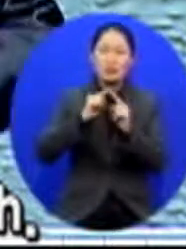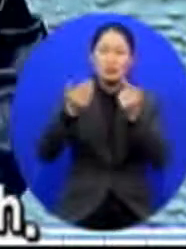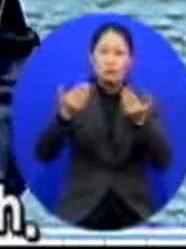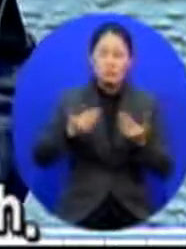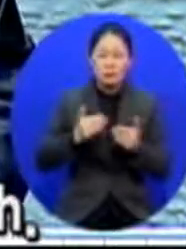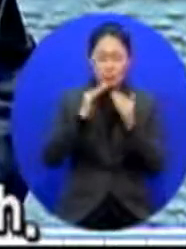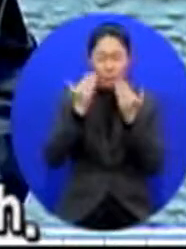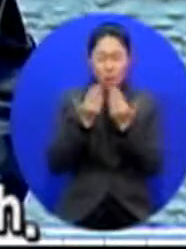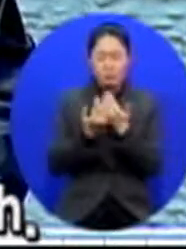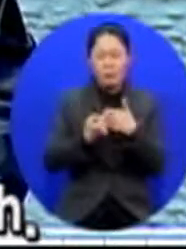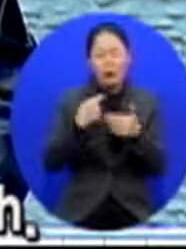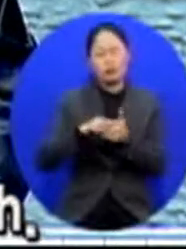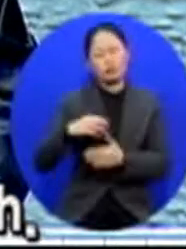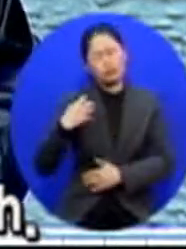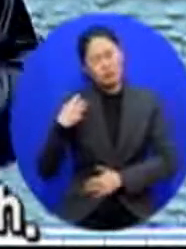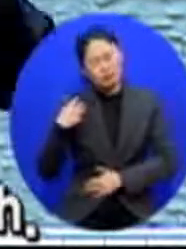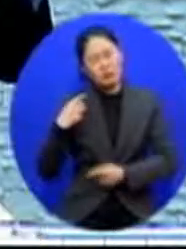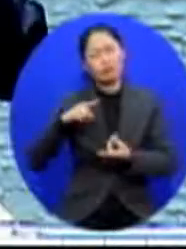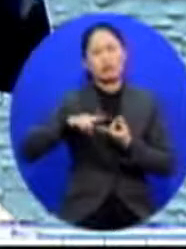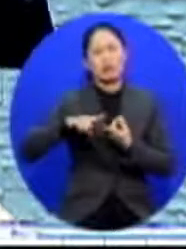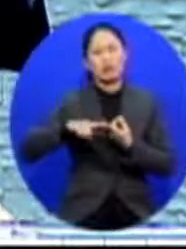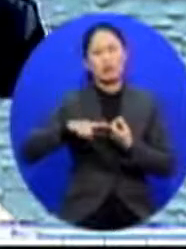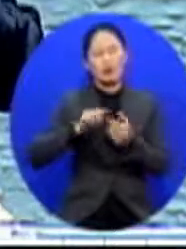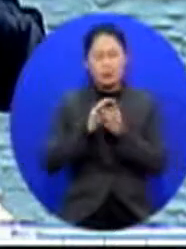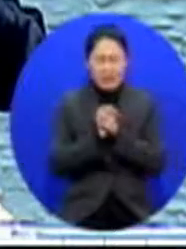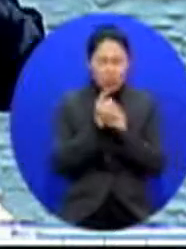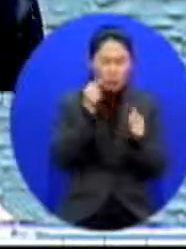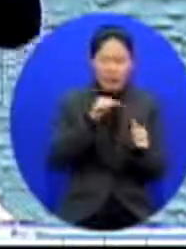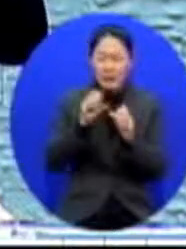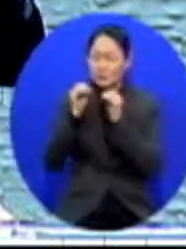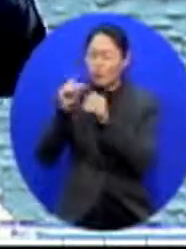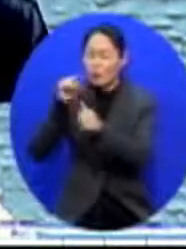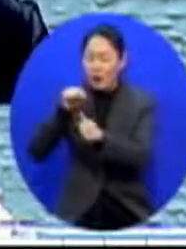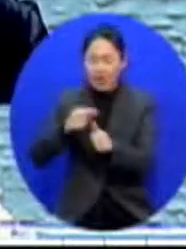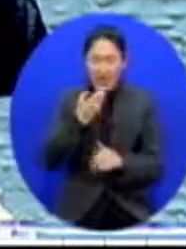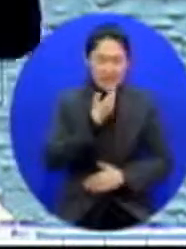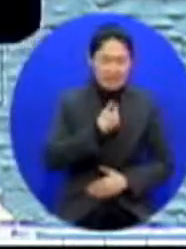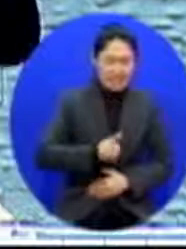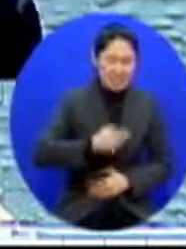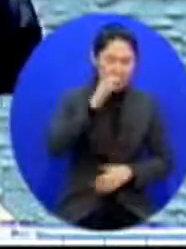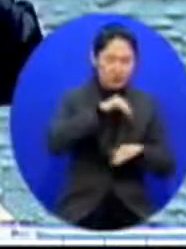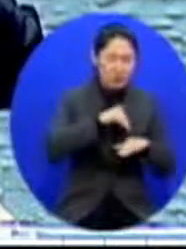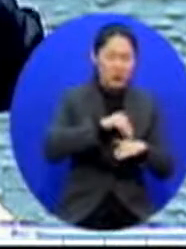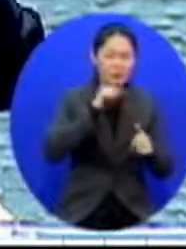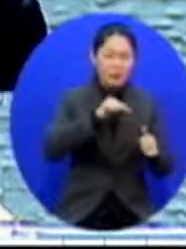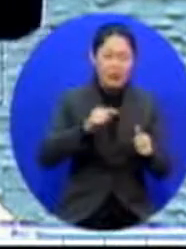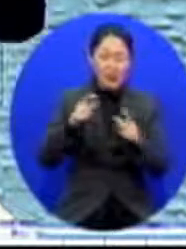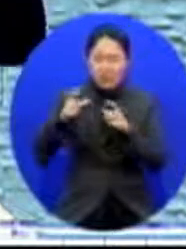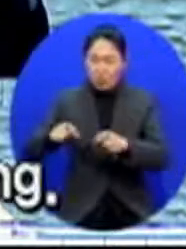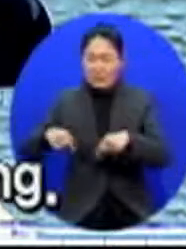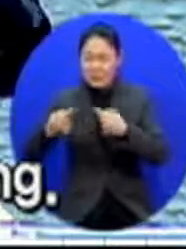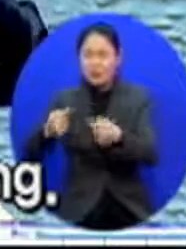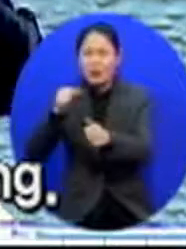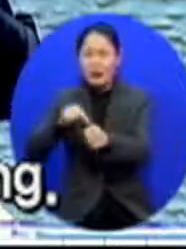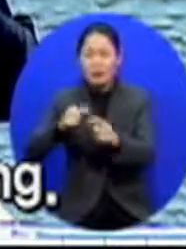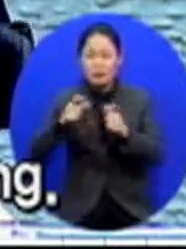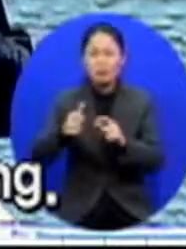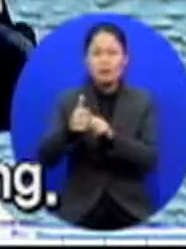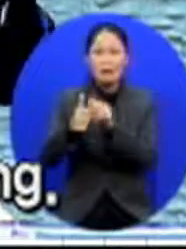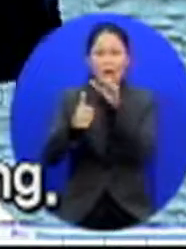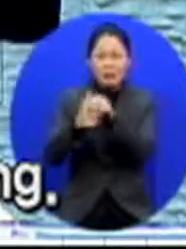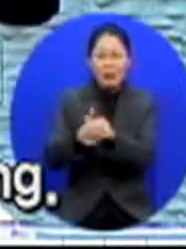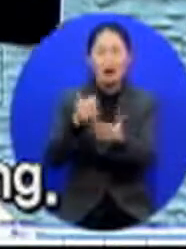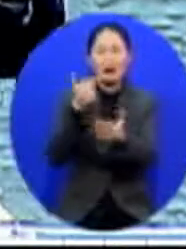마음이 부담스럽기만 해요 기도하라 전도 하라 제자훈련 받으라 속해 참석 알아 속 짱으로 섬겨 달라